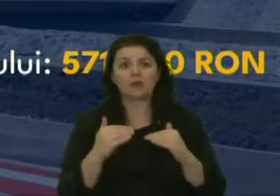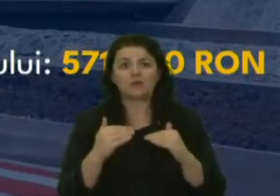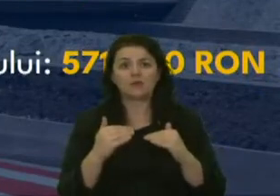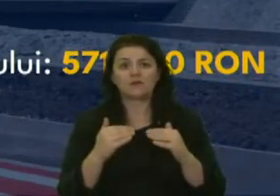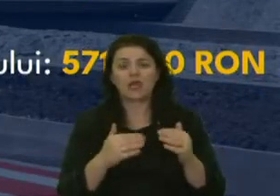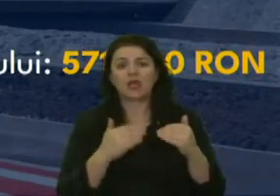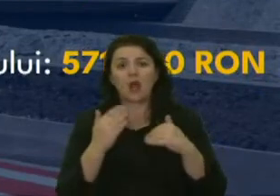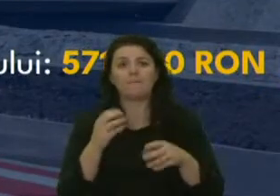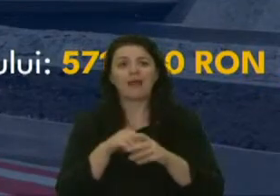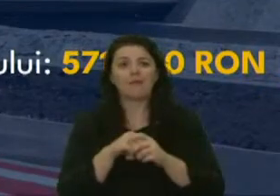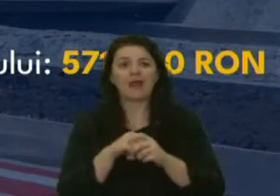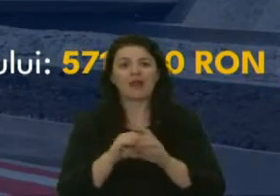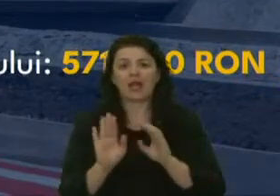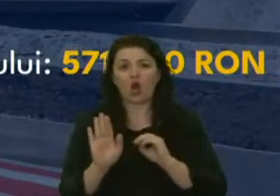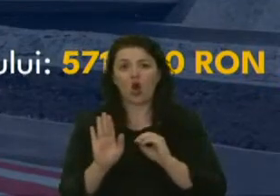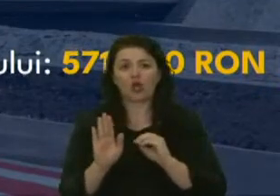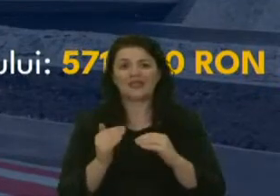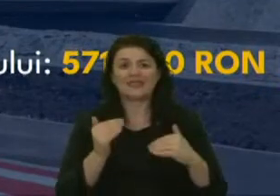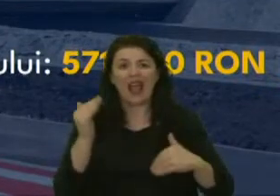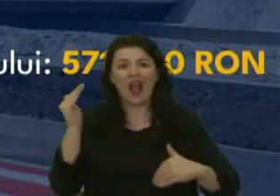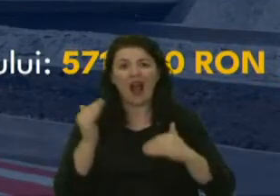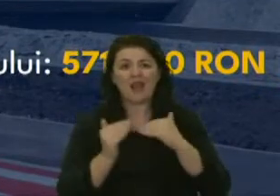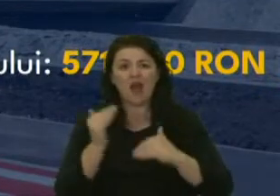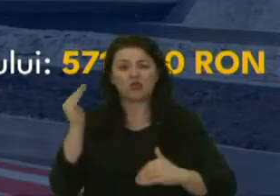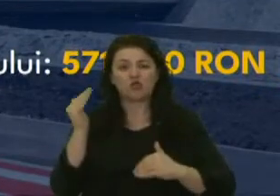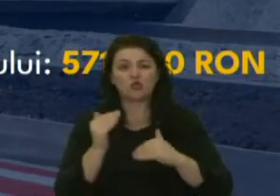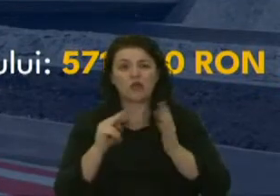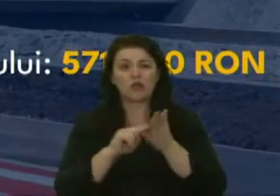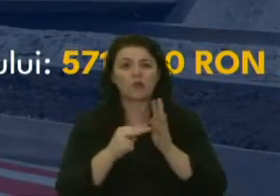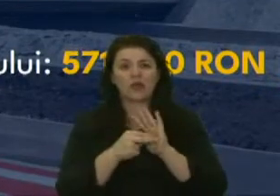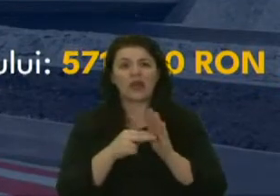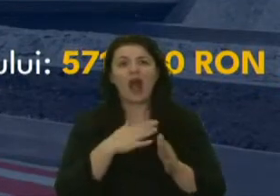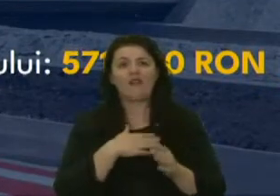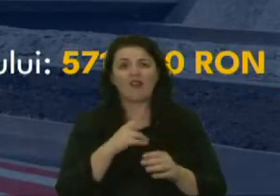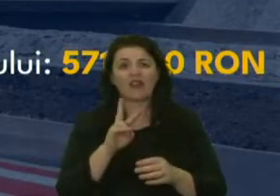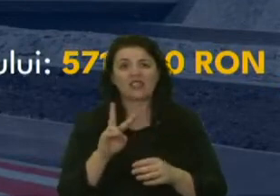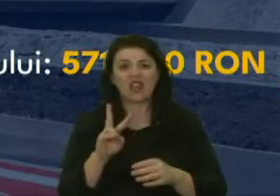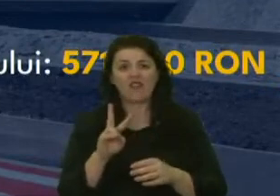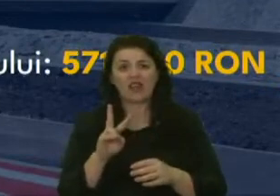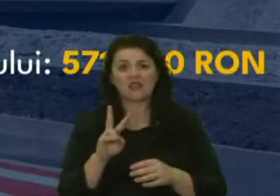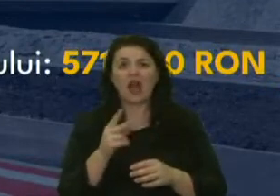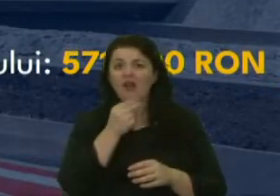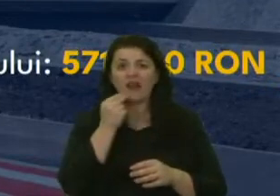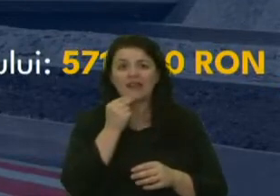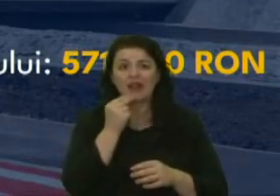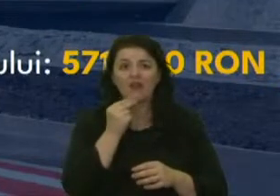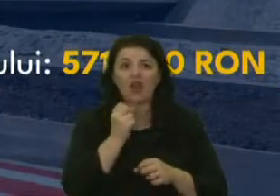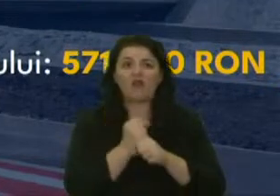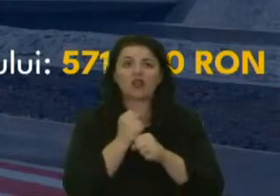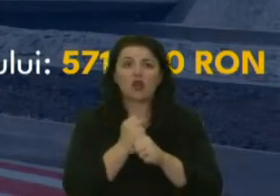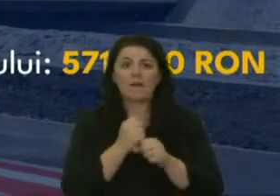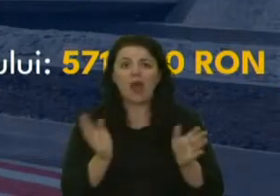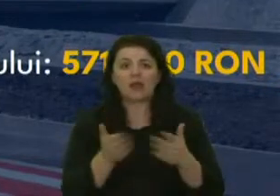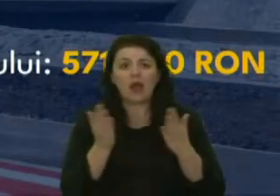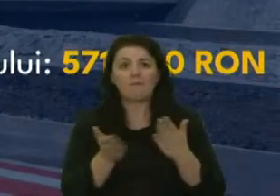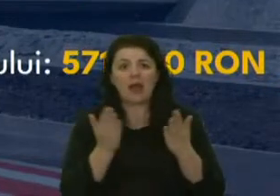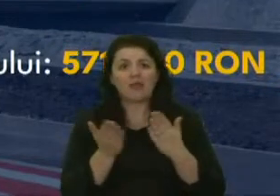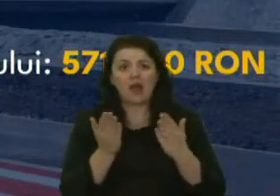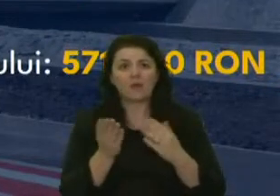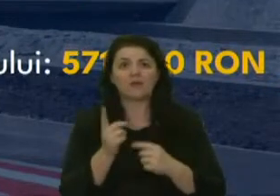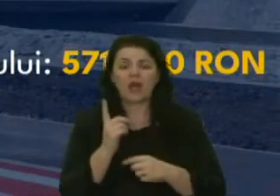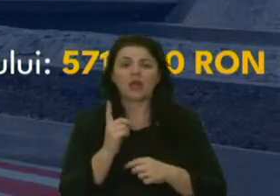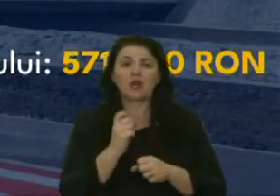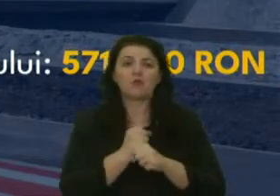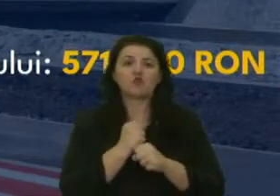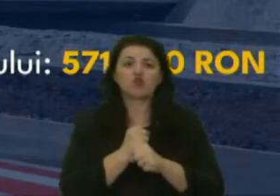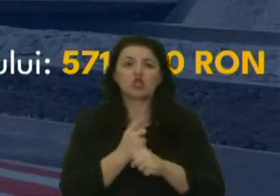a trece la implementarea lor e decalajul acesta de infrastructură pe care l avem față de Vest avantajul este că putem arde mai repede etab să facem mai repede dar pentru asta trebuie